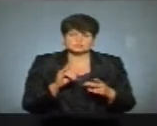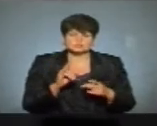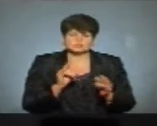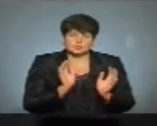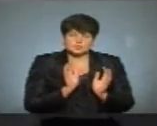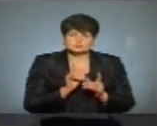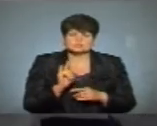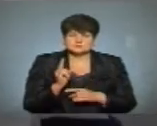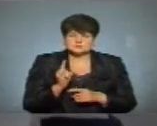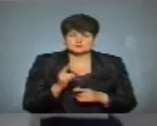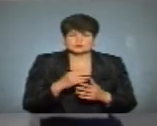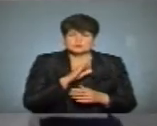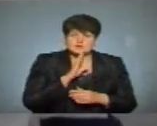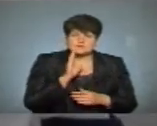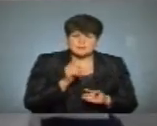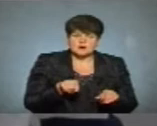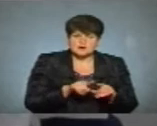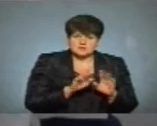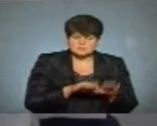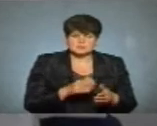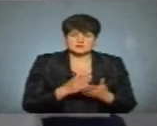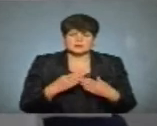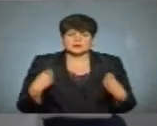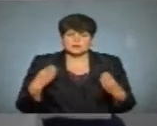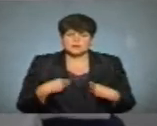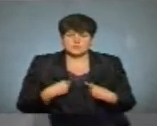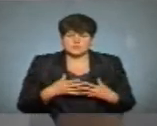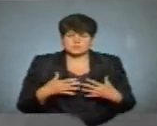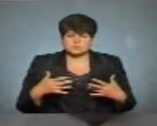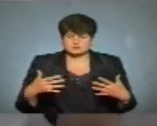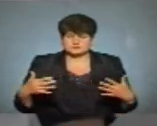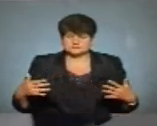для мами. І, звичайно, є одяг, різні